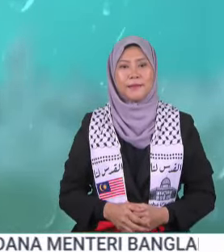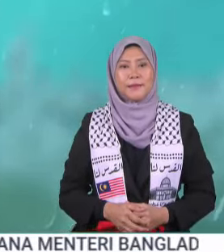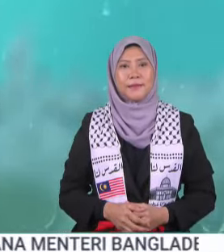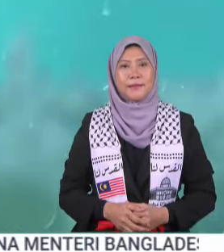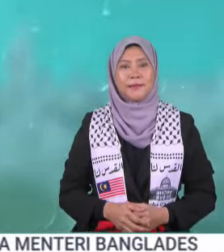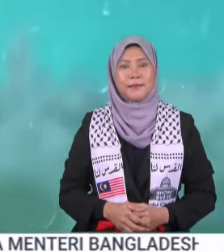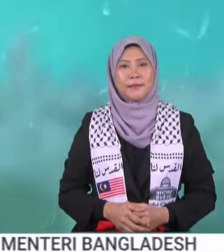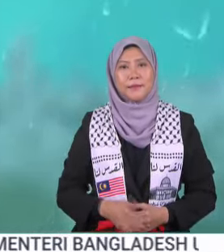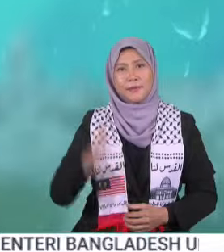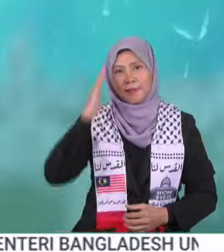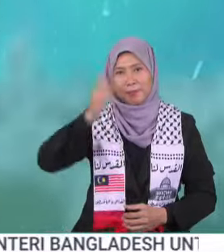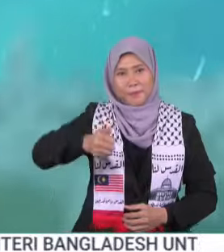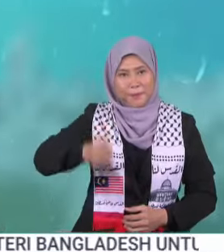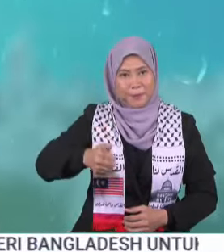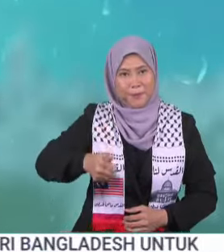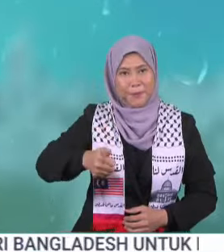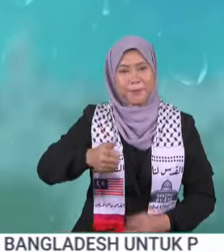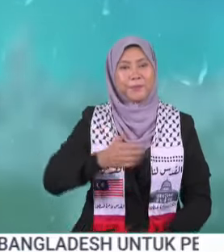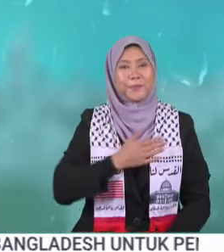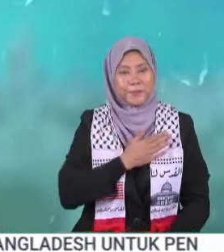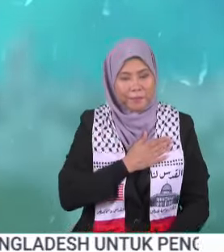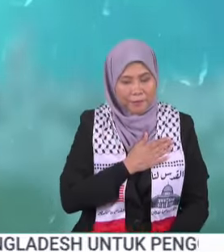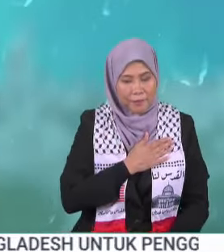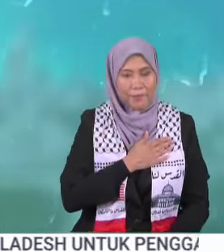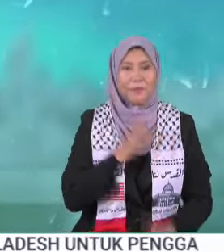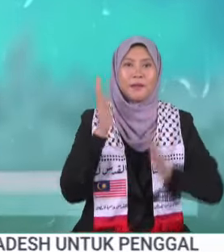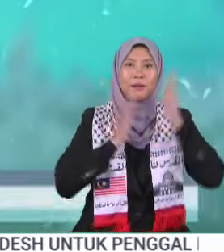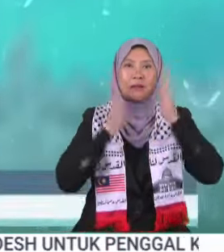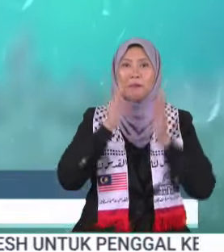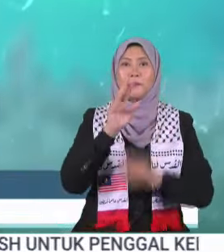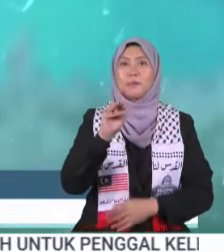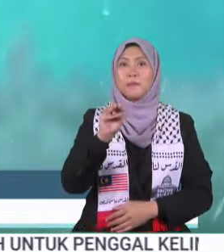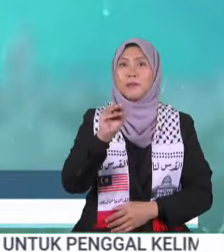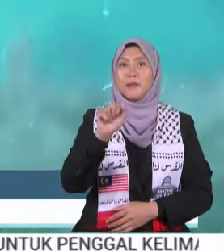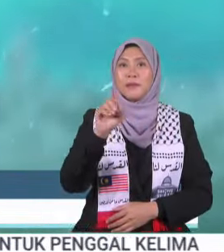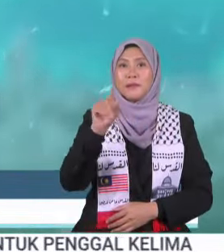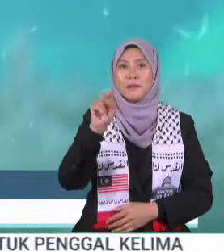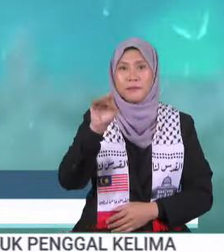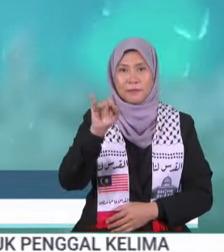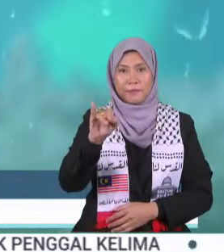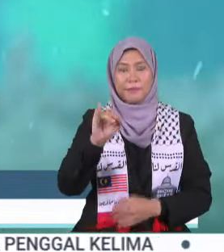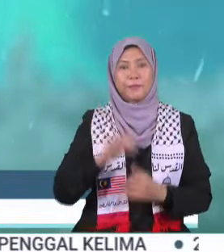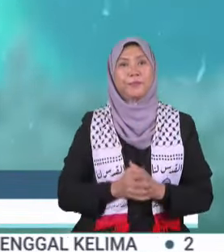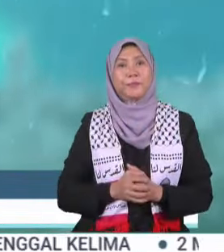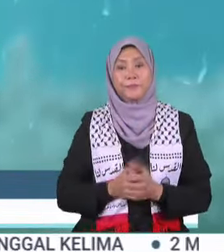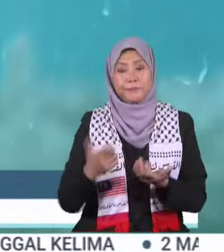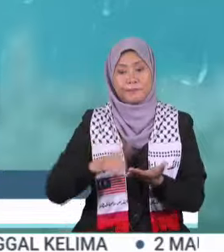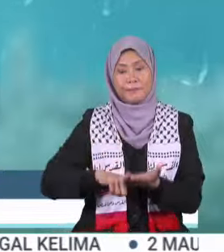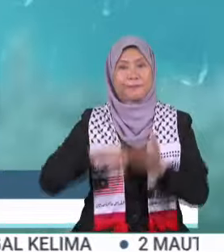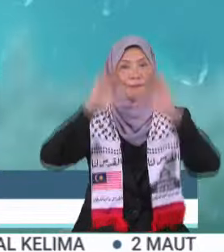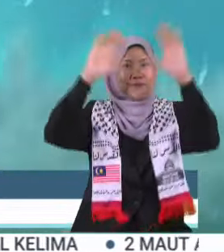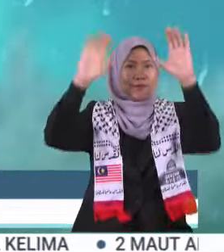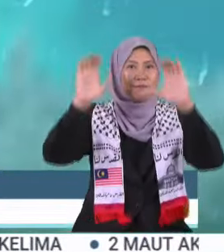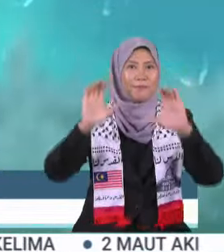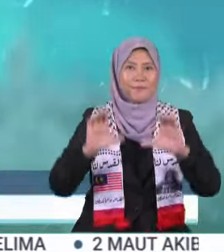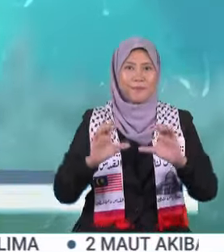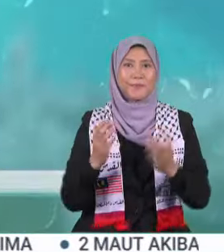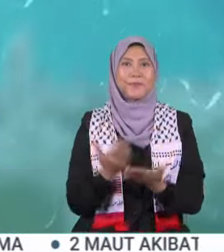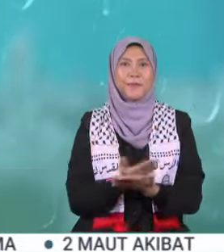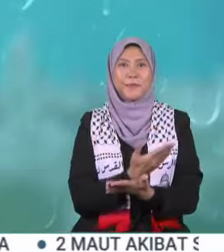silakan Assalamualaikum dan salam Malaysia Madani kembali bersama Malaysia untuk laporan cuaca